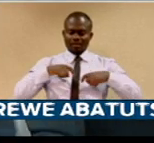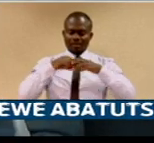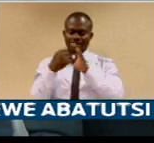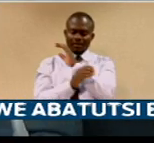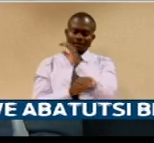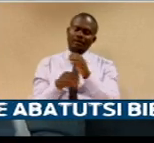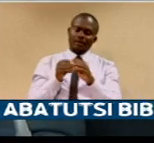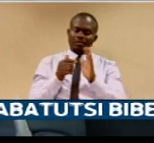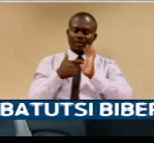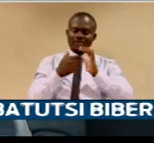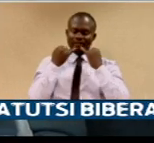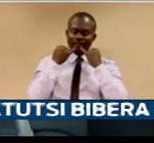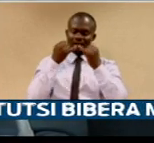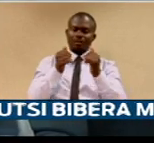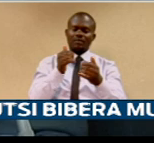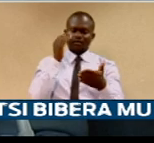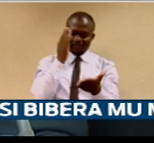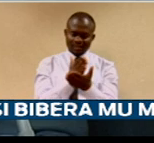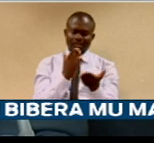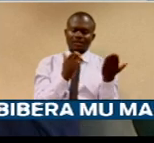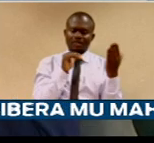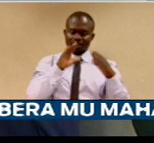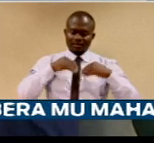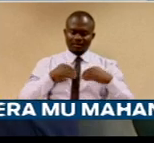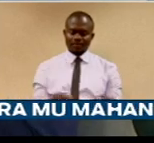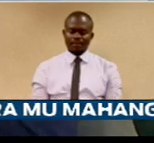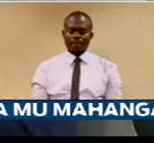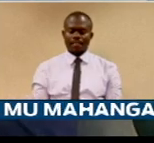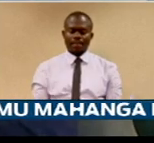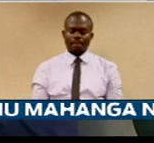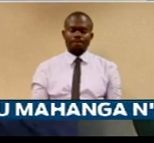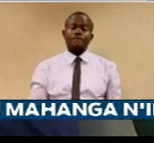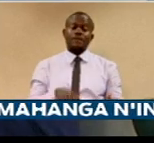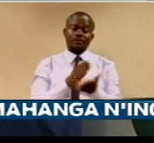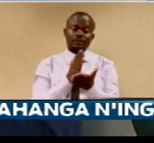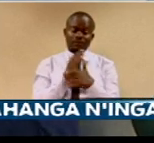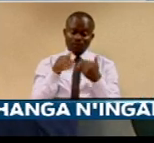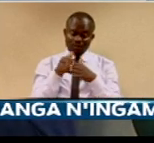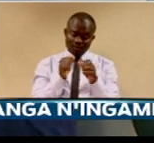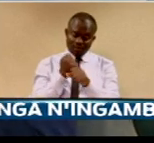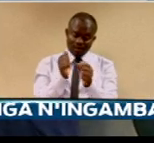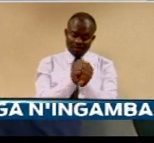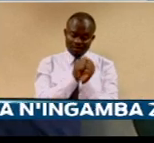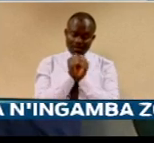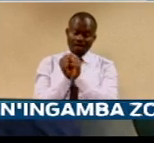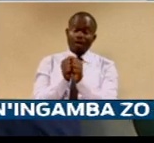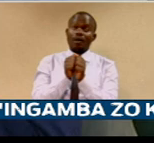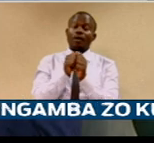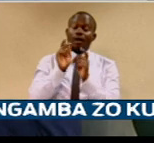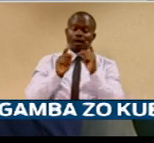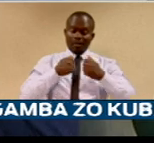no guhangana n'abapfobya n'abahakana Jenoside yakorewe abatutsi. Diaspora rwose twakuzuzanya aho mu diaspora ikeneye